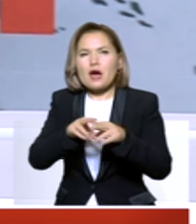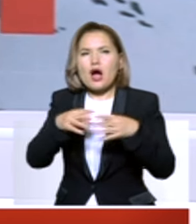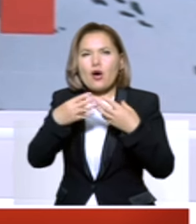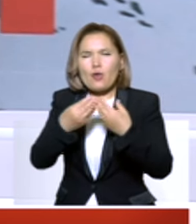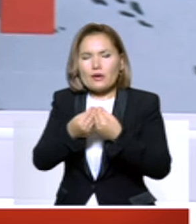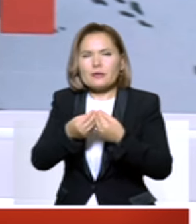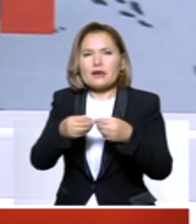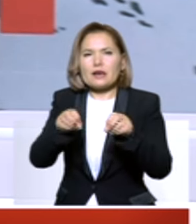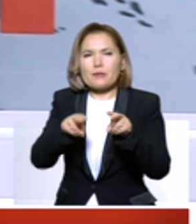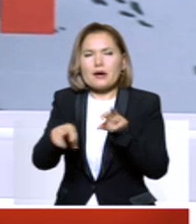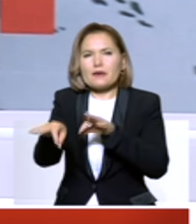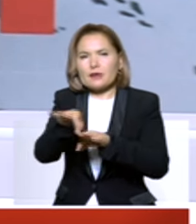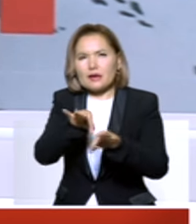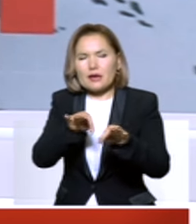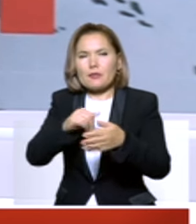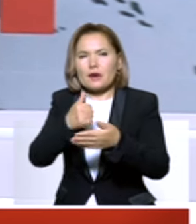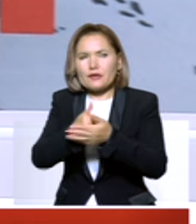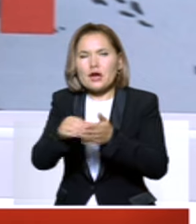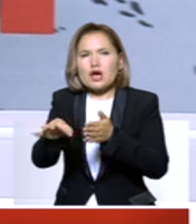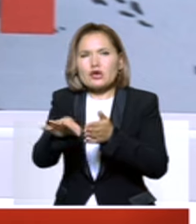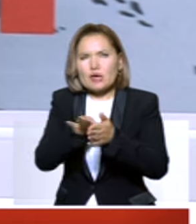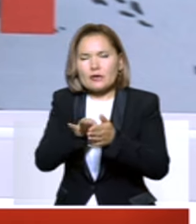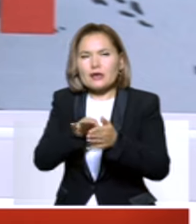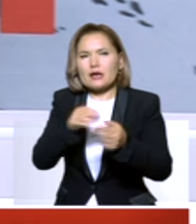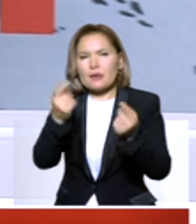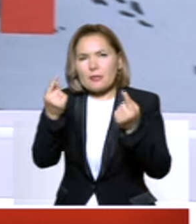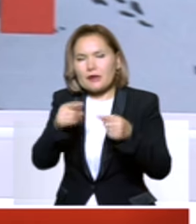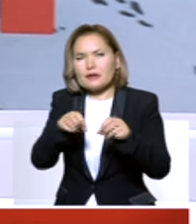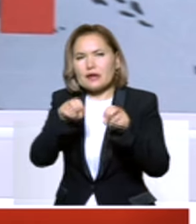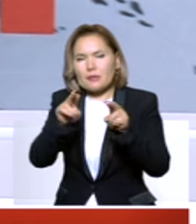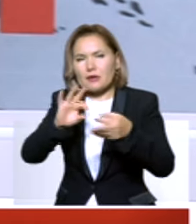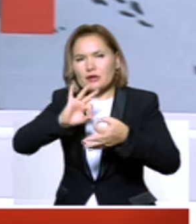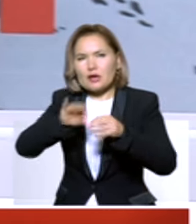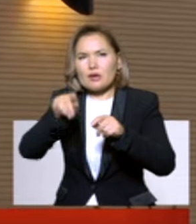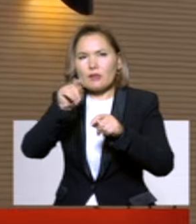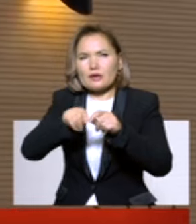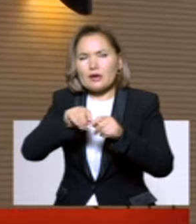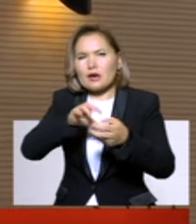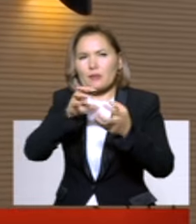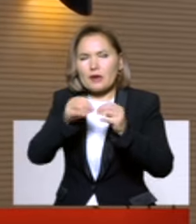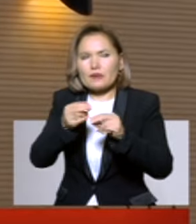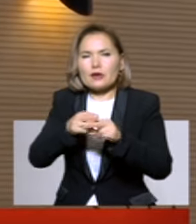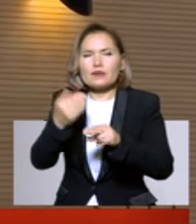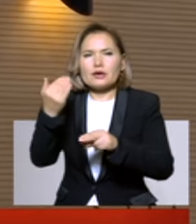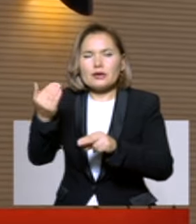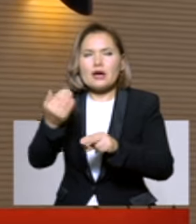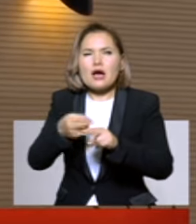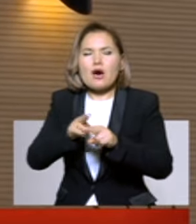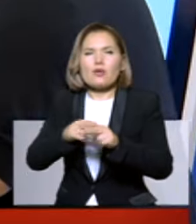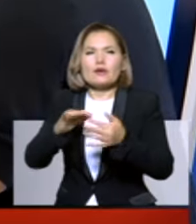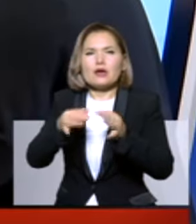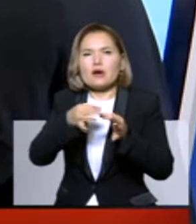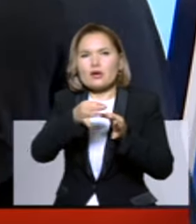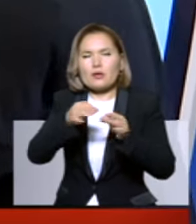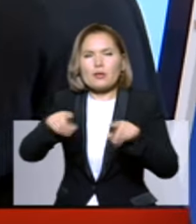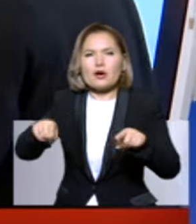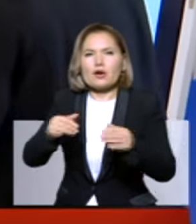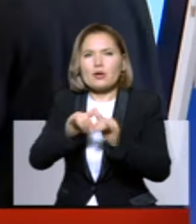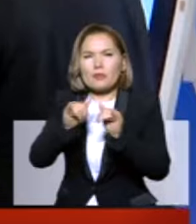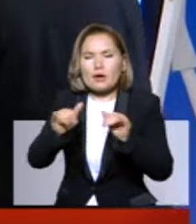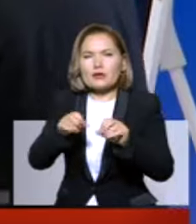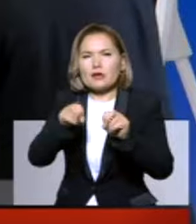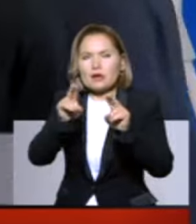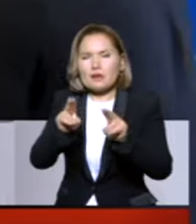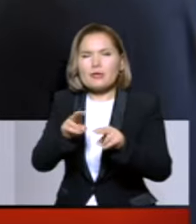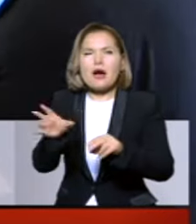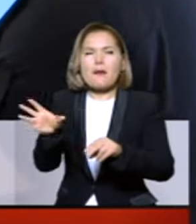цифрлық картасы платформасы негізінде шығу және дағдарыс деңгейінен қанағаттанарлық және бақуатты деңгейге дейінгі 5 санат